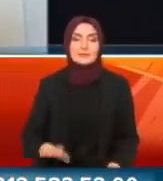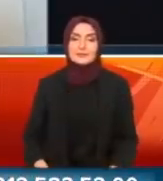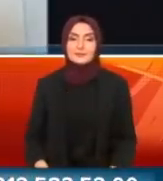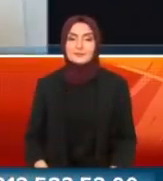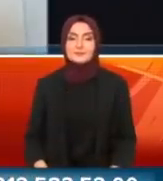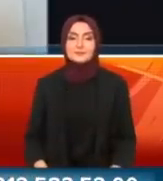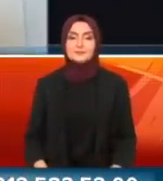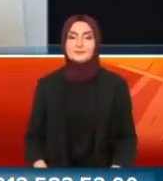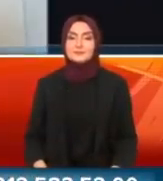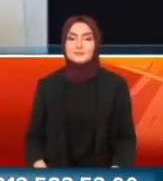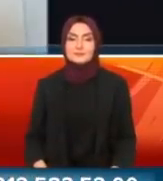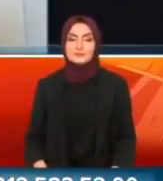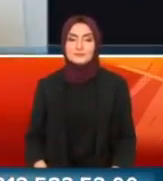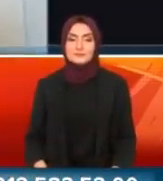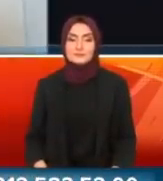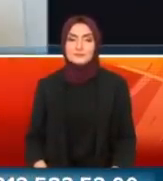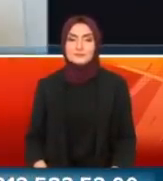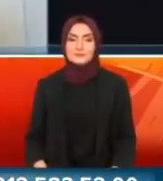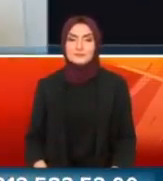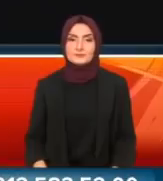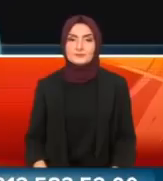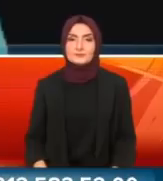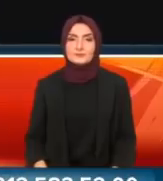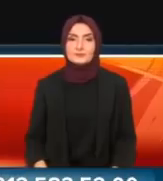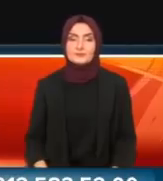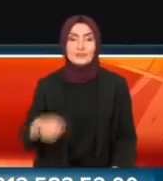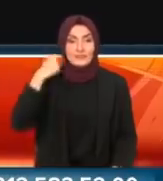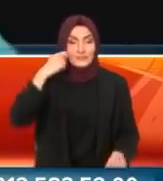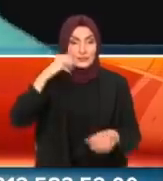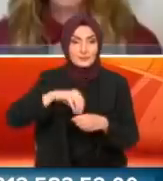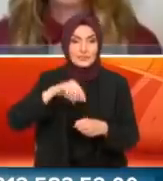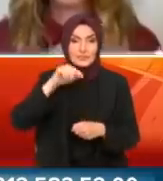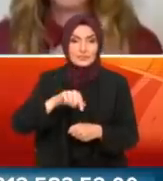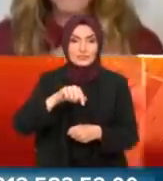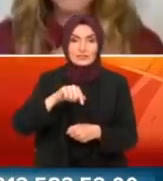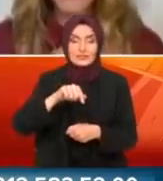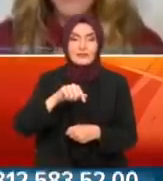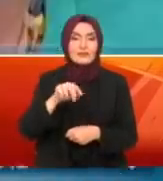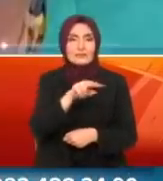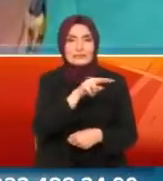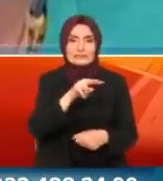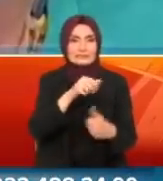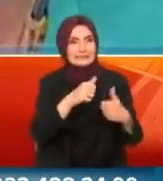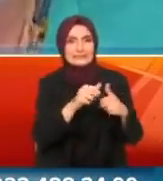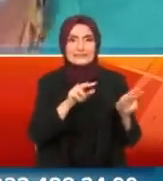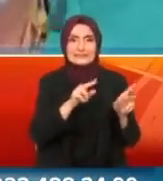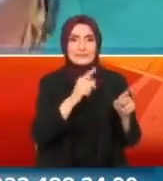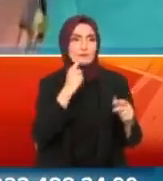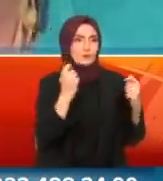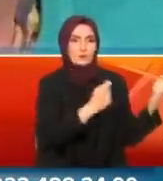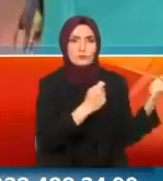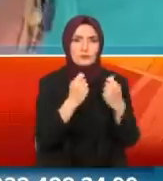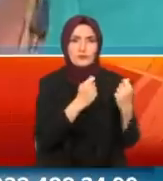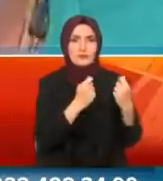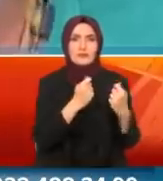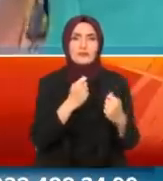Hi Pitt. How you doing? Good honey, how are you doing? I'm all right. Filmde partner olan çiftin replikleri epey romantikti. You know